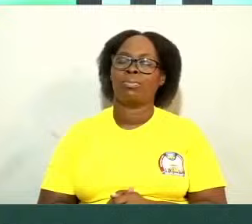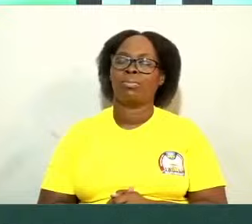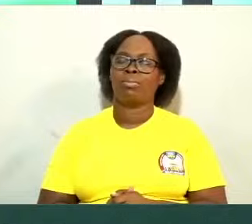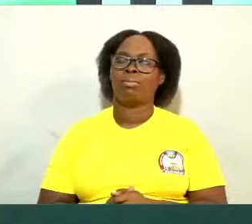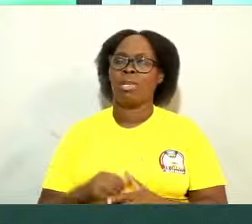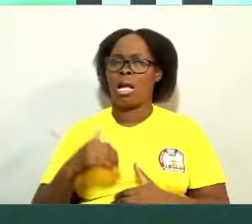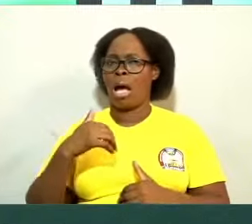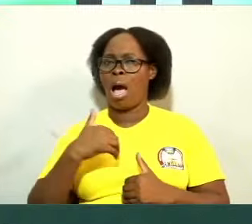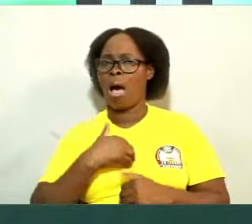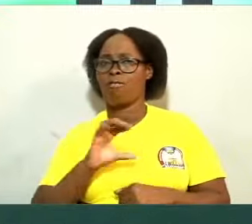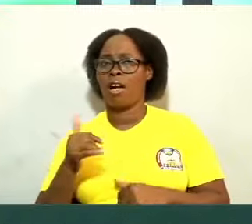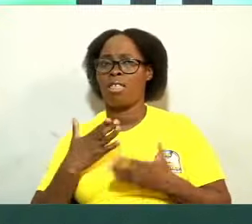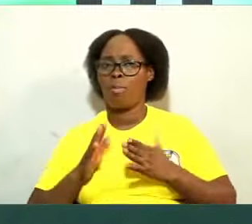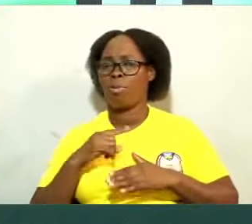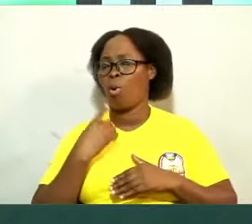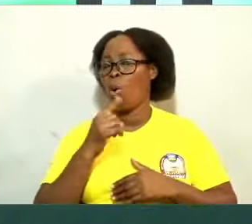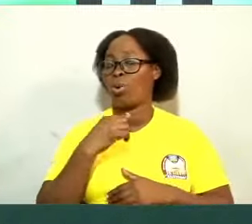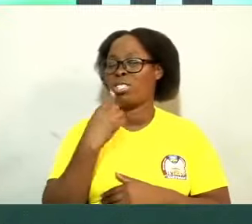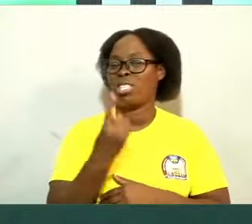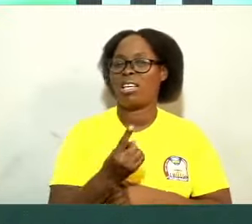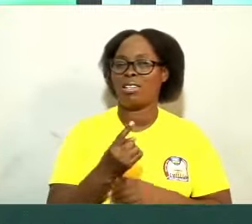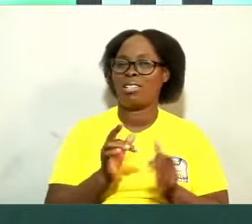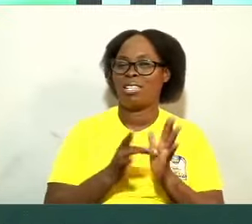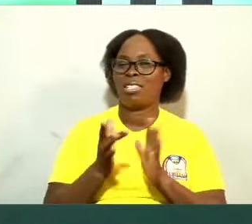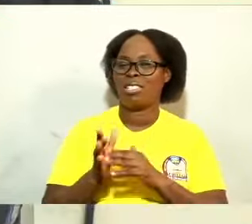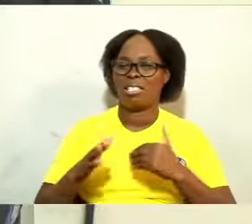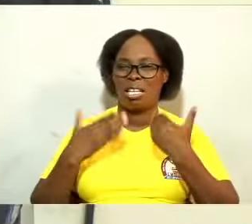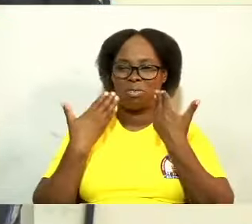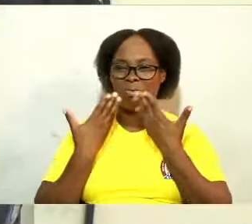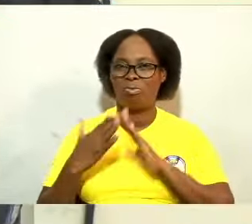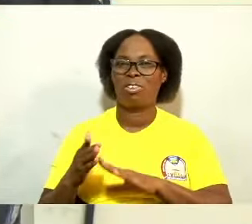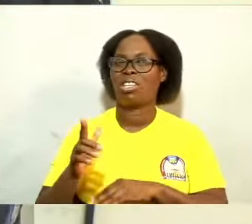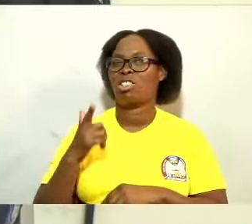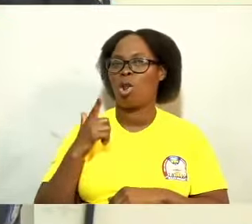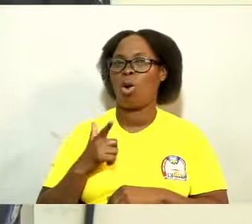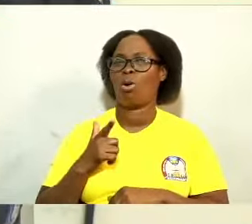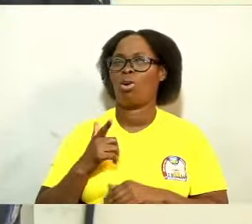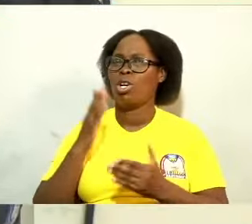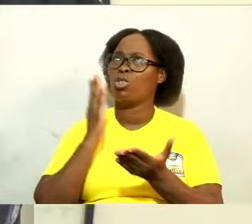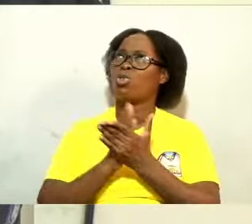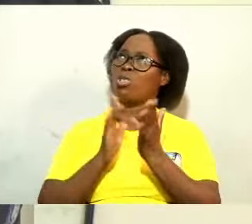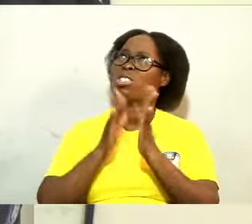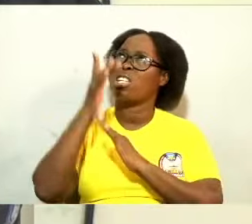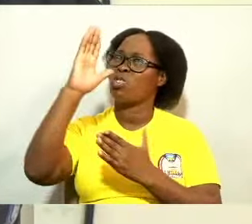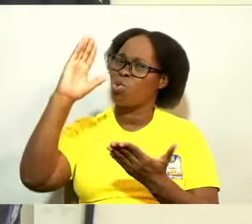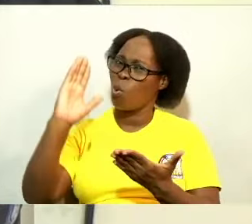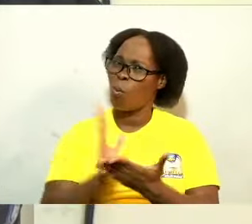Watu wengine wanasema Yesu aliondoa amri. Je, uliondoa?